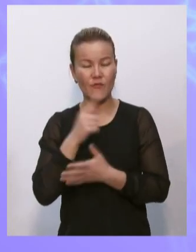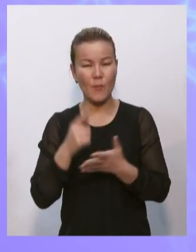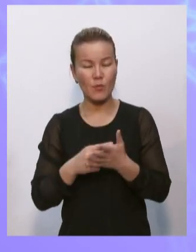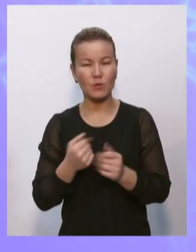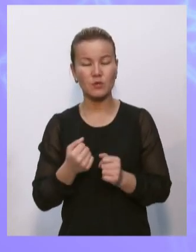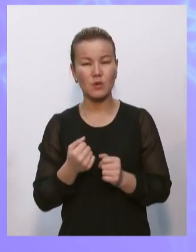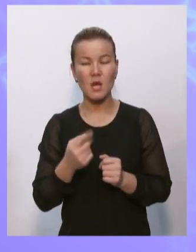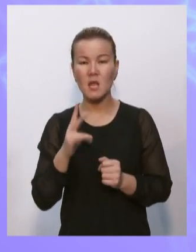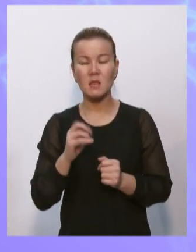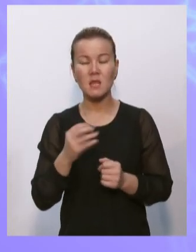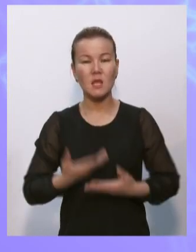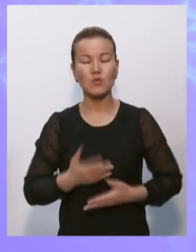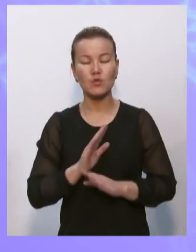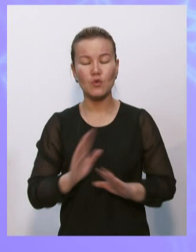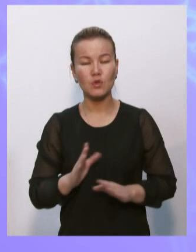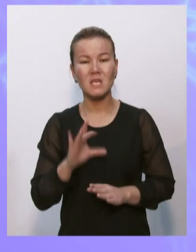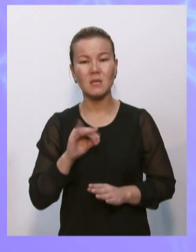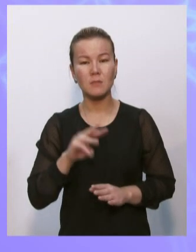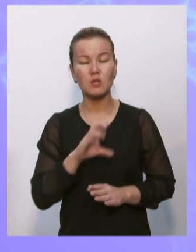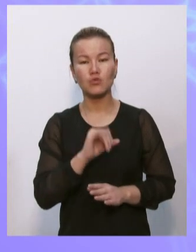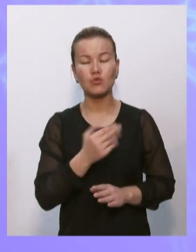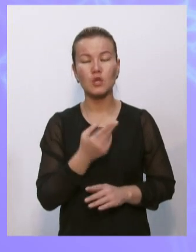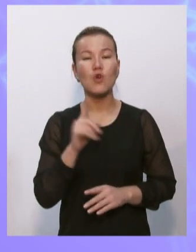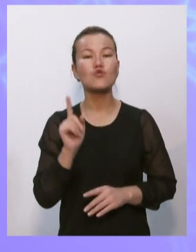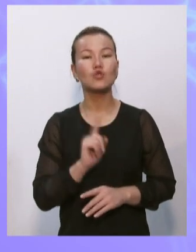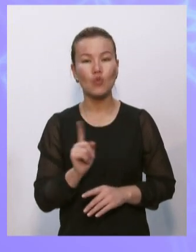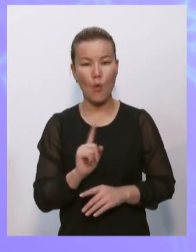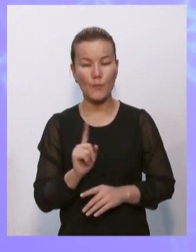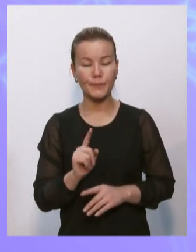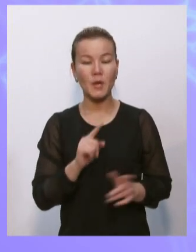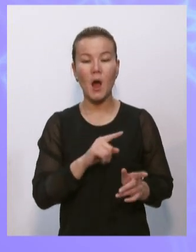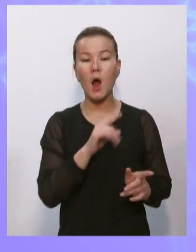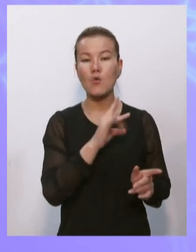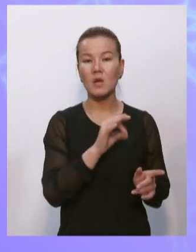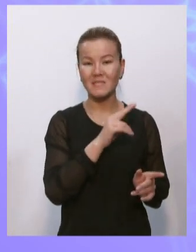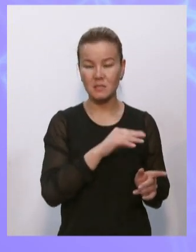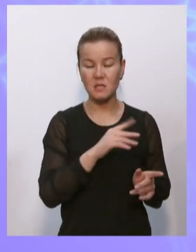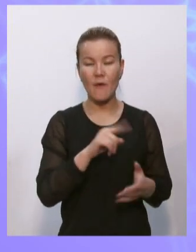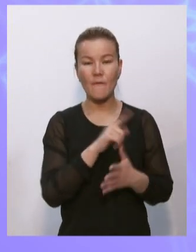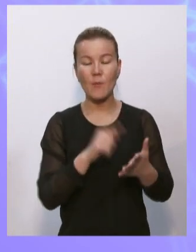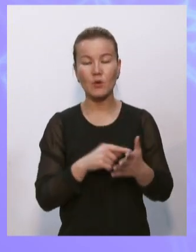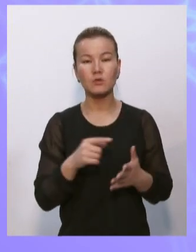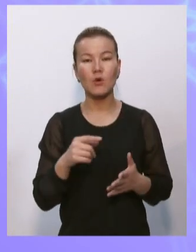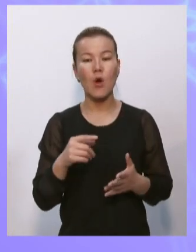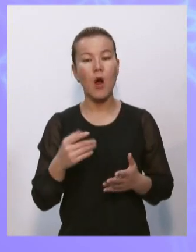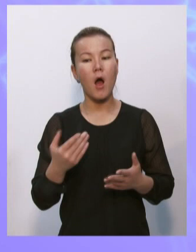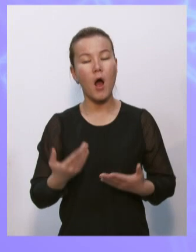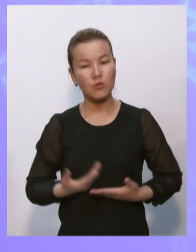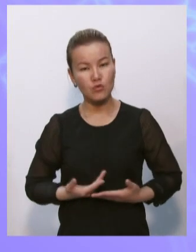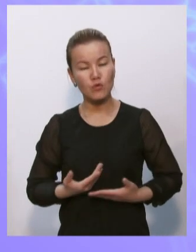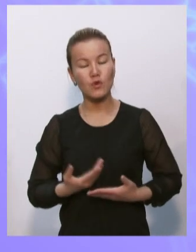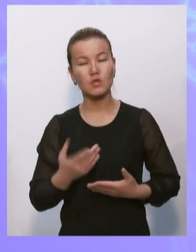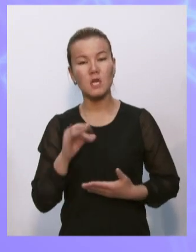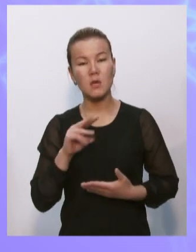вопрос неодушевленного имени существительного «что?», а у родительного вопрос одушевленного